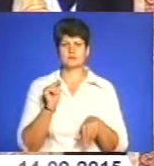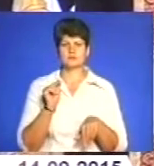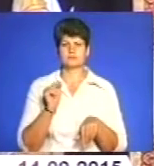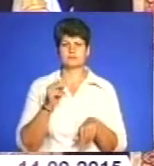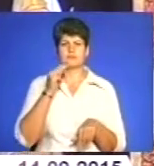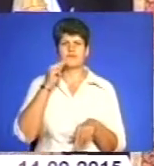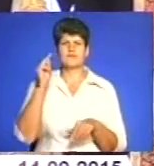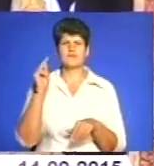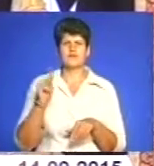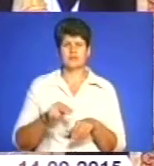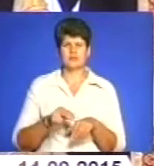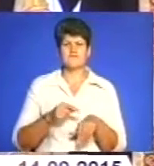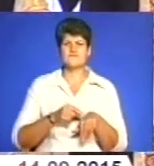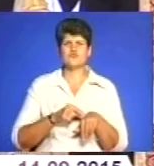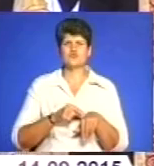провини, відчуття